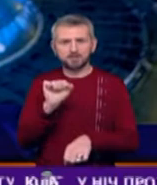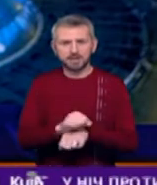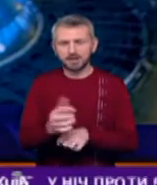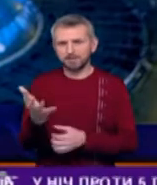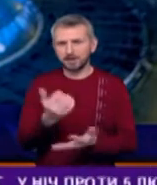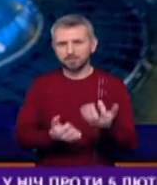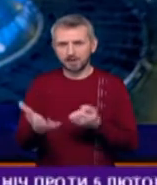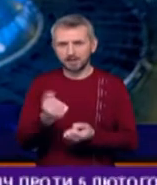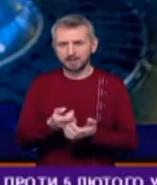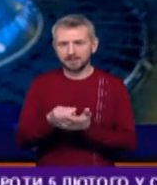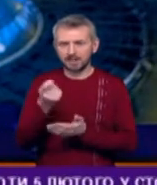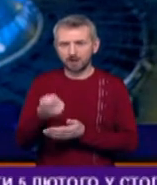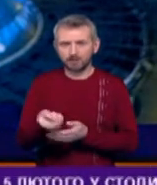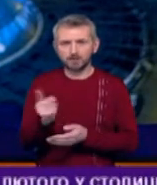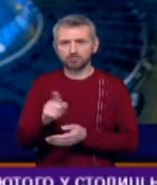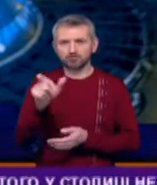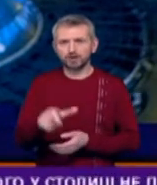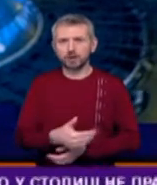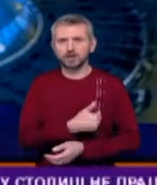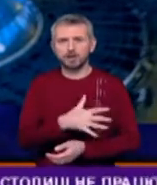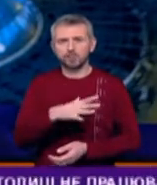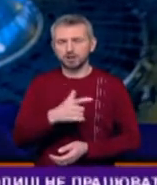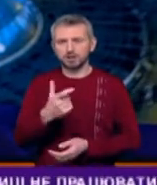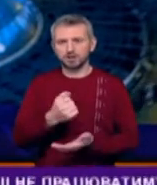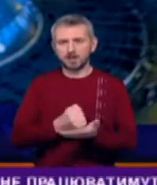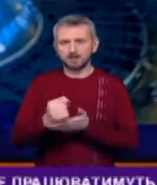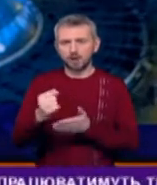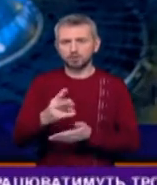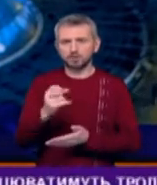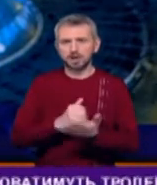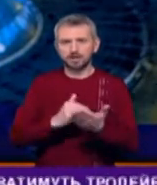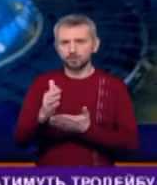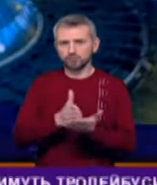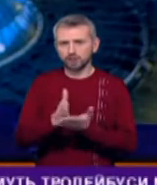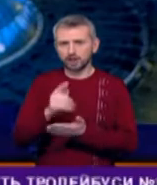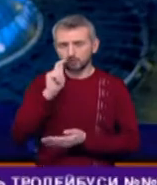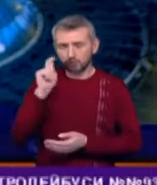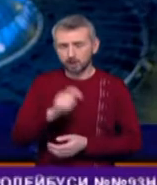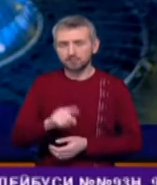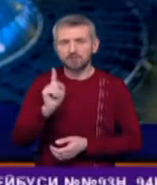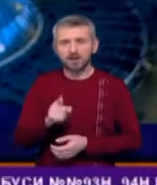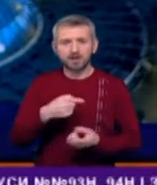приймати заяви на те, що людина хотіла б стати кандидатом на найвищу посаду в Україні. Але